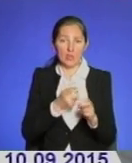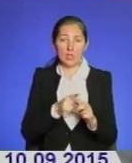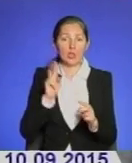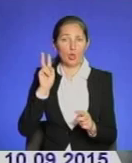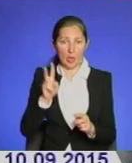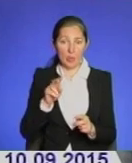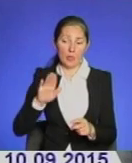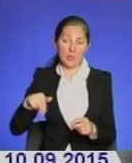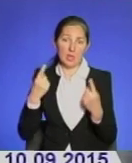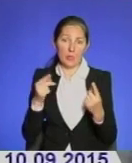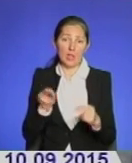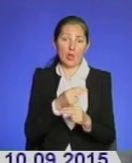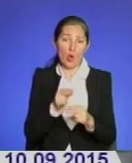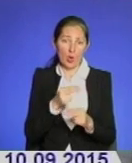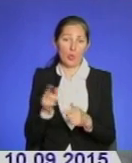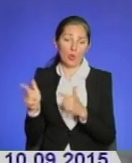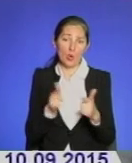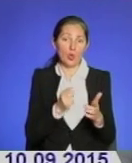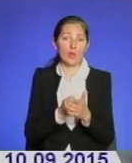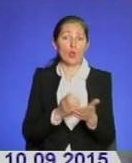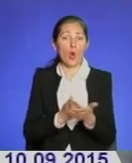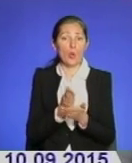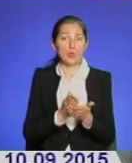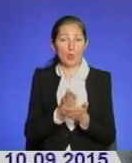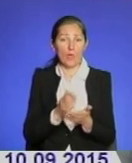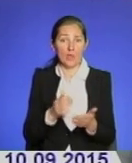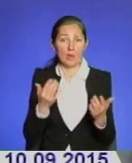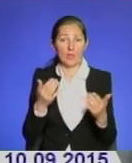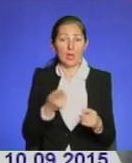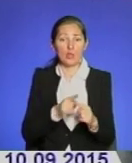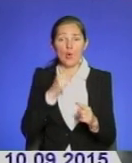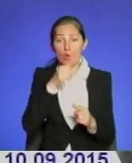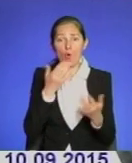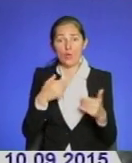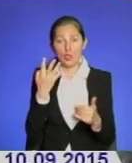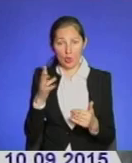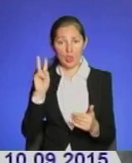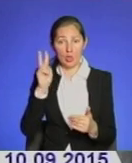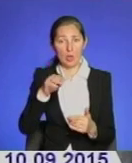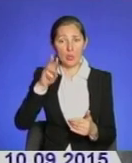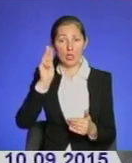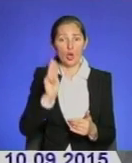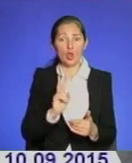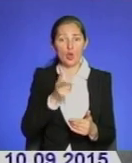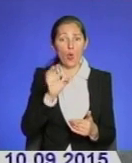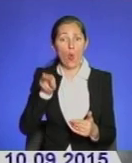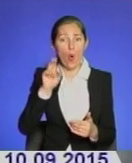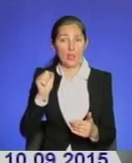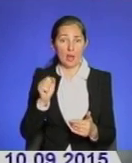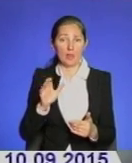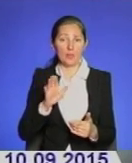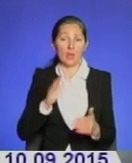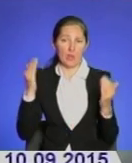готовий для обслуговування. Цього року вже 4 тролейбуса «Шкода» приїхали в Тернопіль. Це були великі тролейбуси, як називають люди,